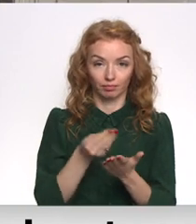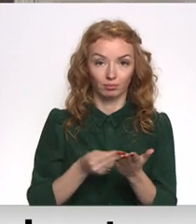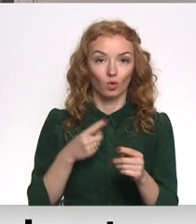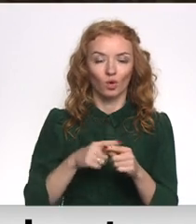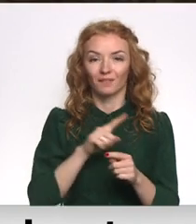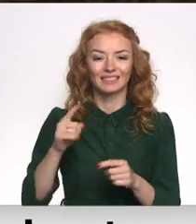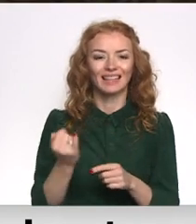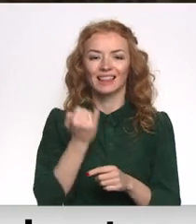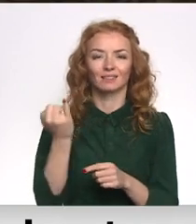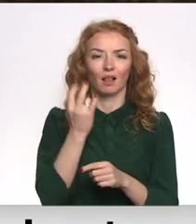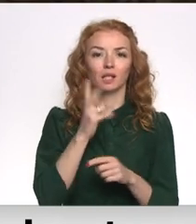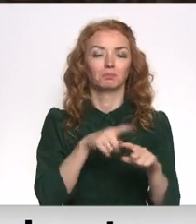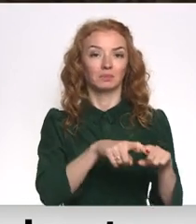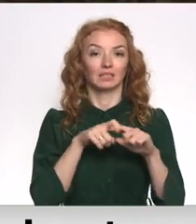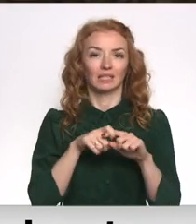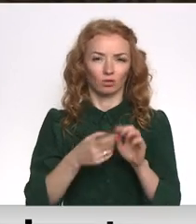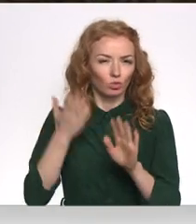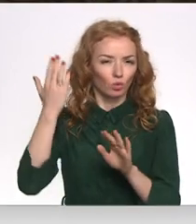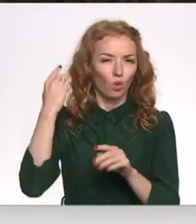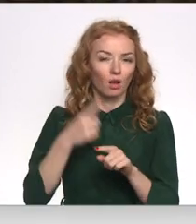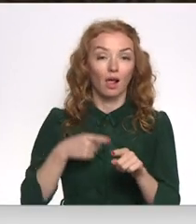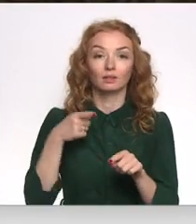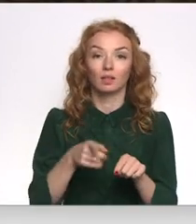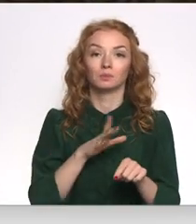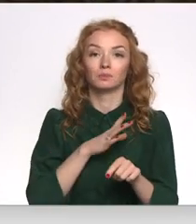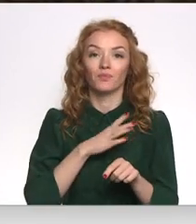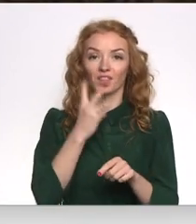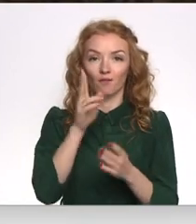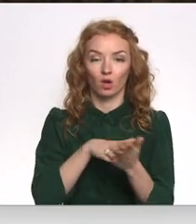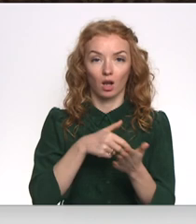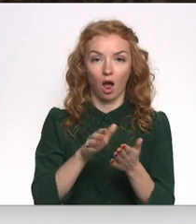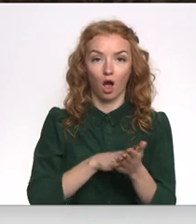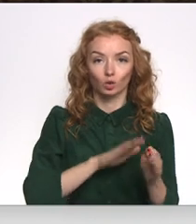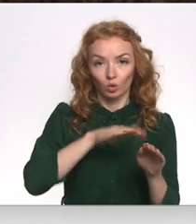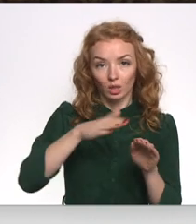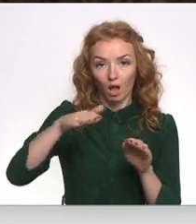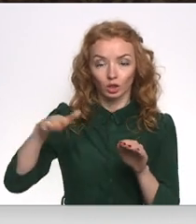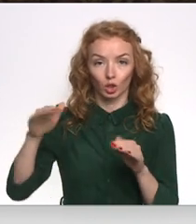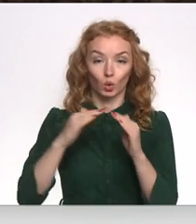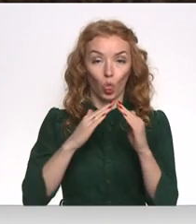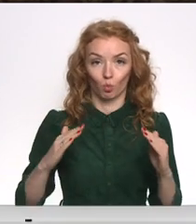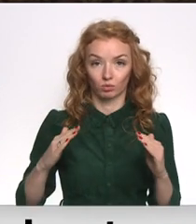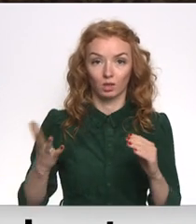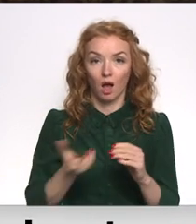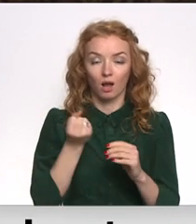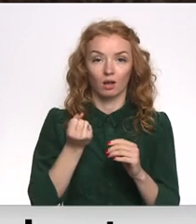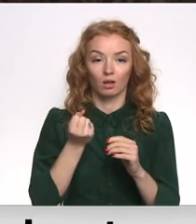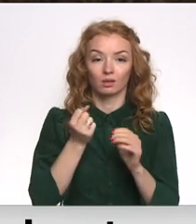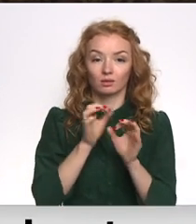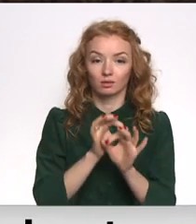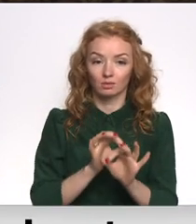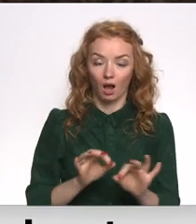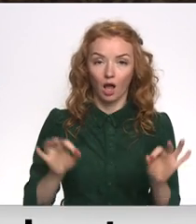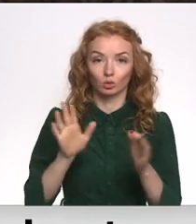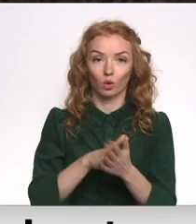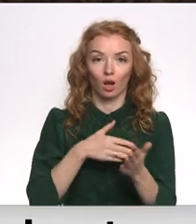Visinteresantākais, droši vien, kas piesaistīja arī tanī laikā, tas bija divkrāsu dakstiņu jumts. Ar